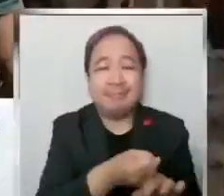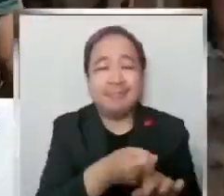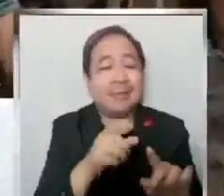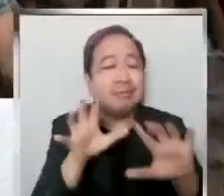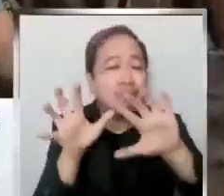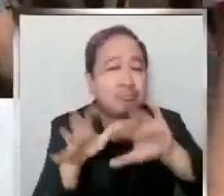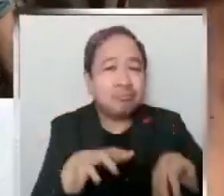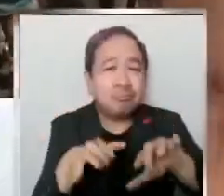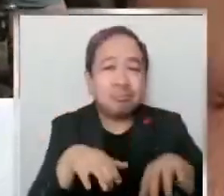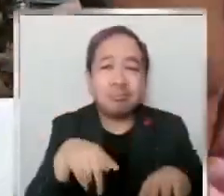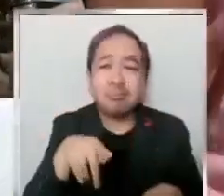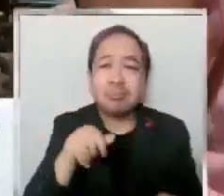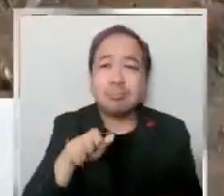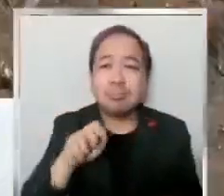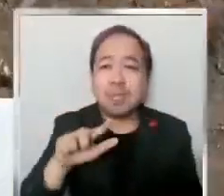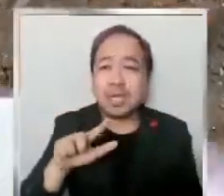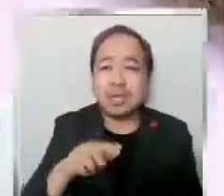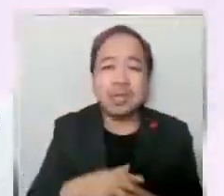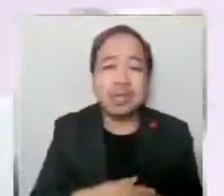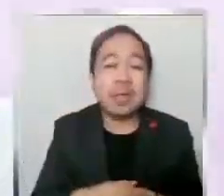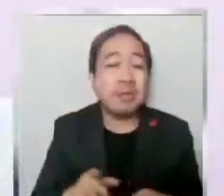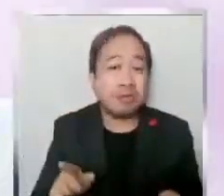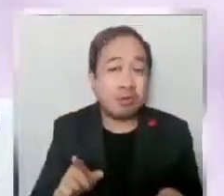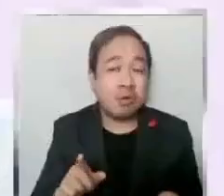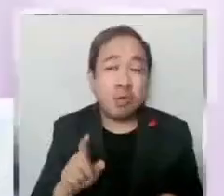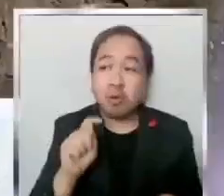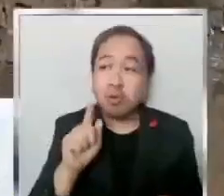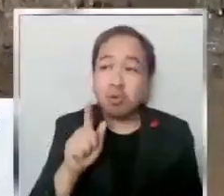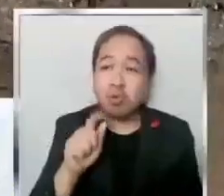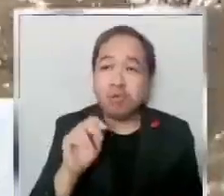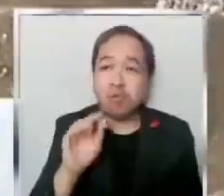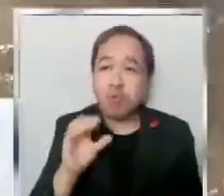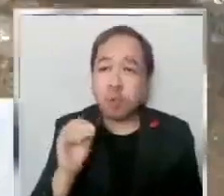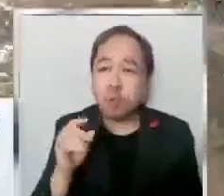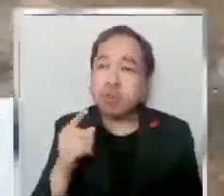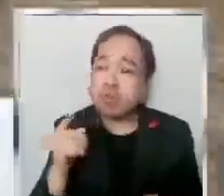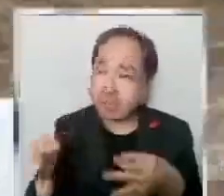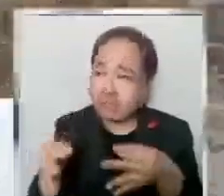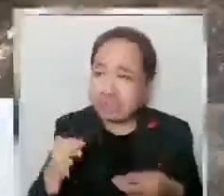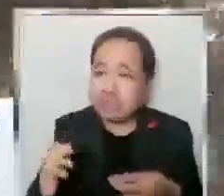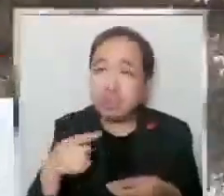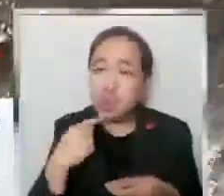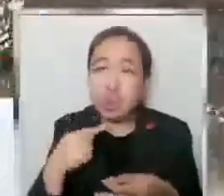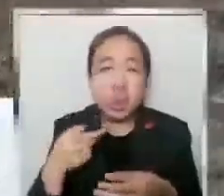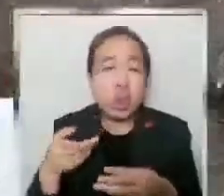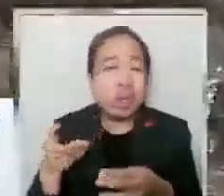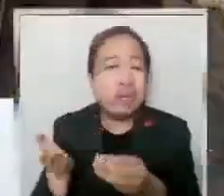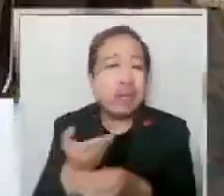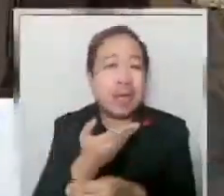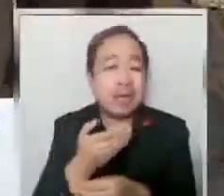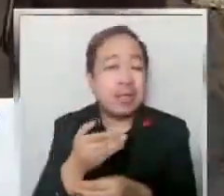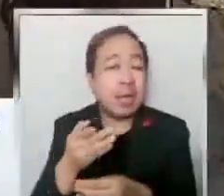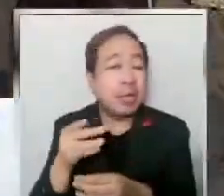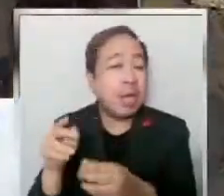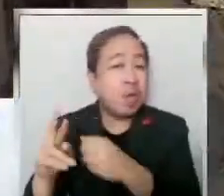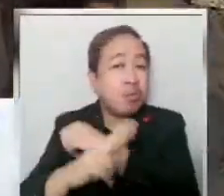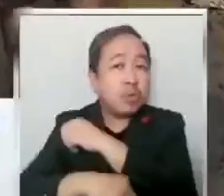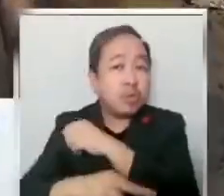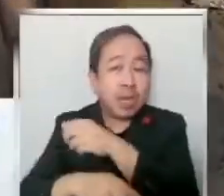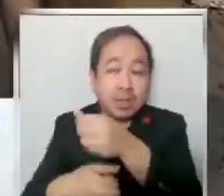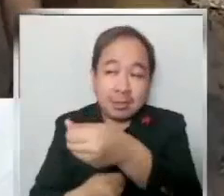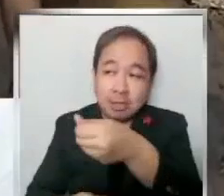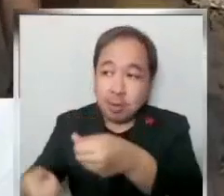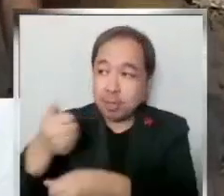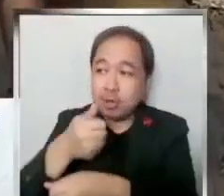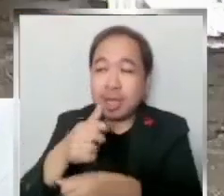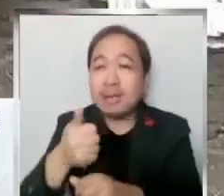Tulfo. Sinabi raw ng na-relieve na Regional Director at Assistant Regional Director ng DSWD